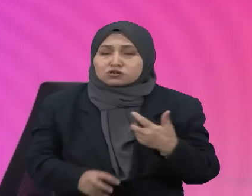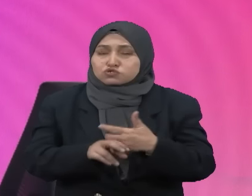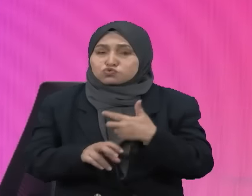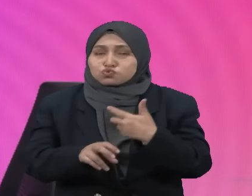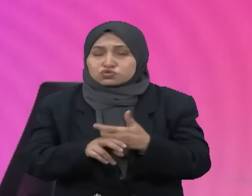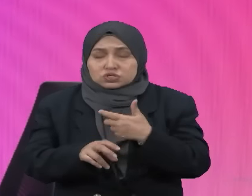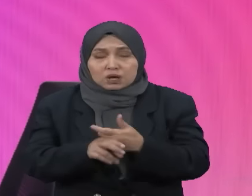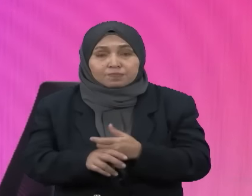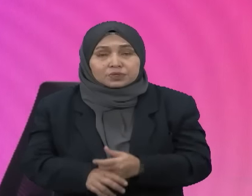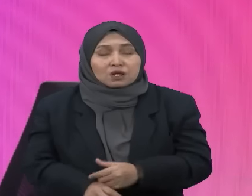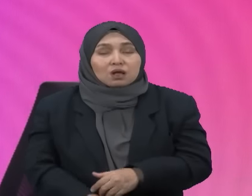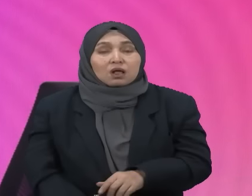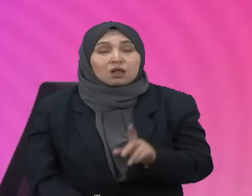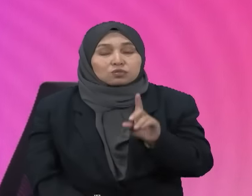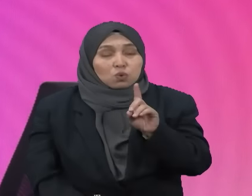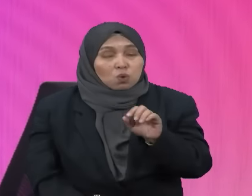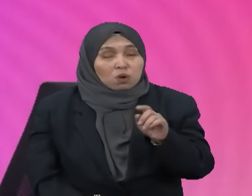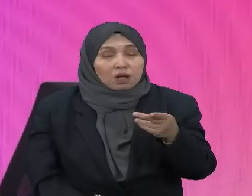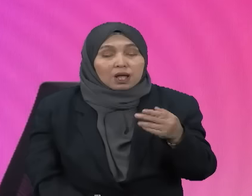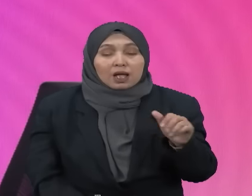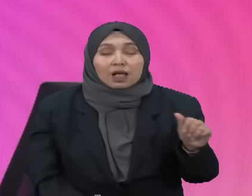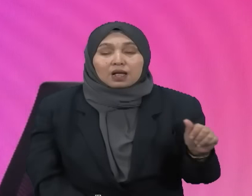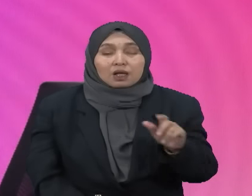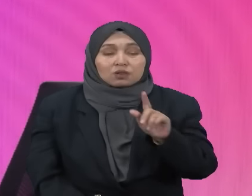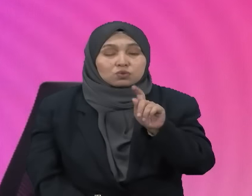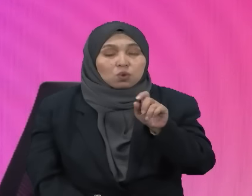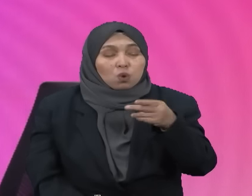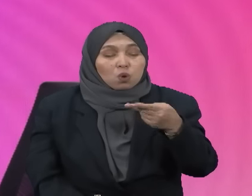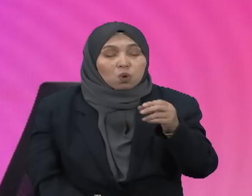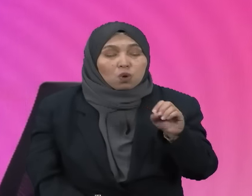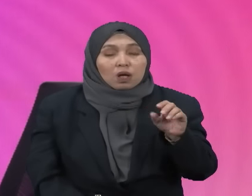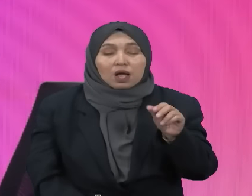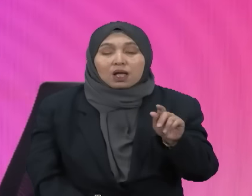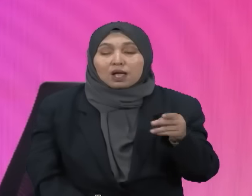Kan surah Taha. Taha. Cuba sebut. Taha.